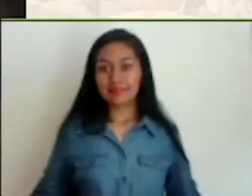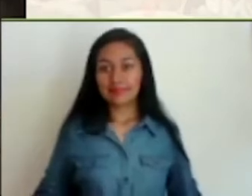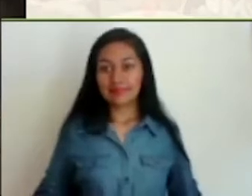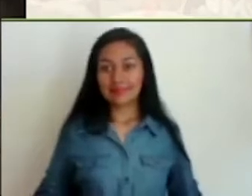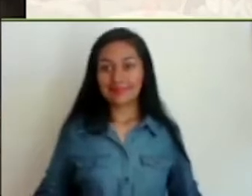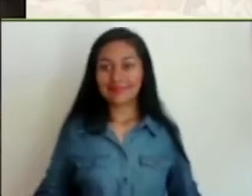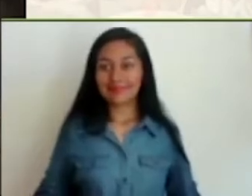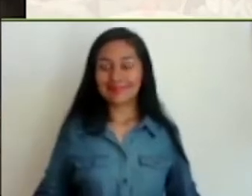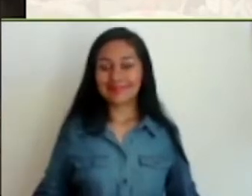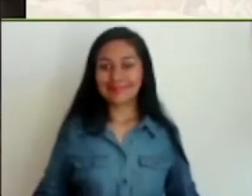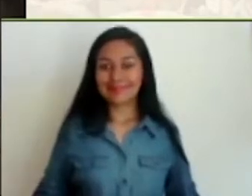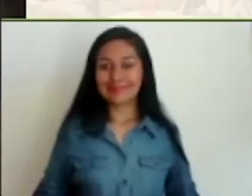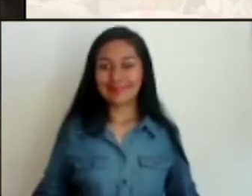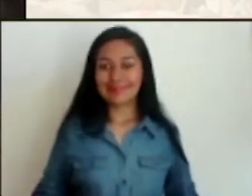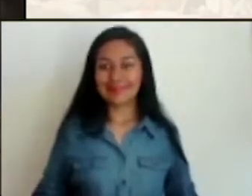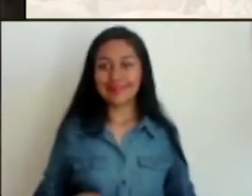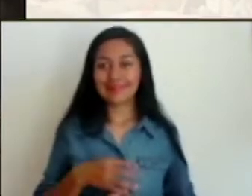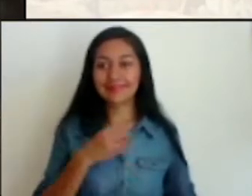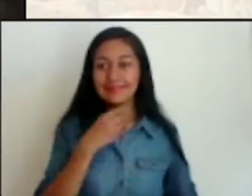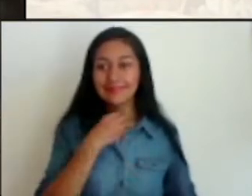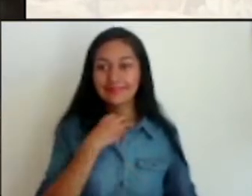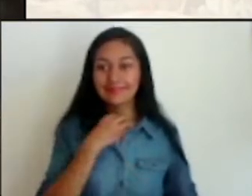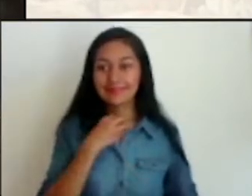della battaglia di Lepanto.